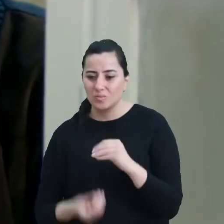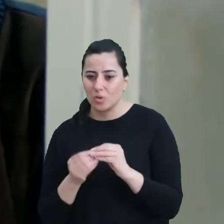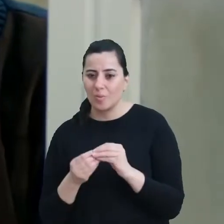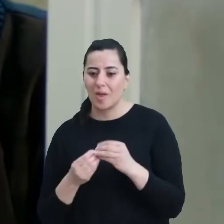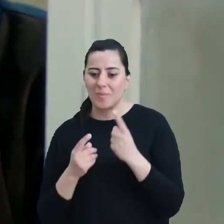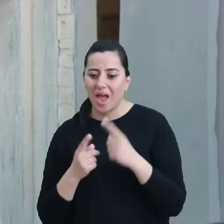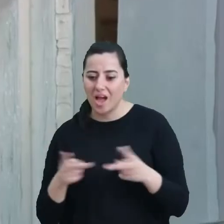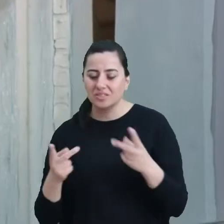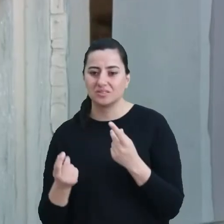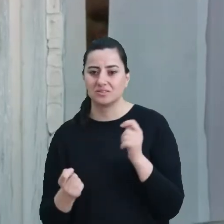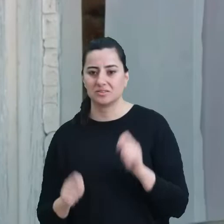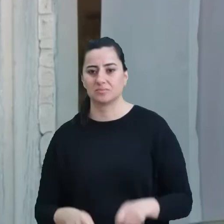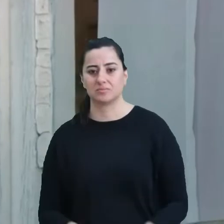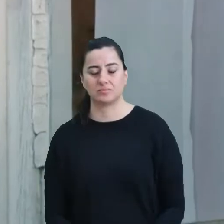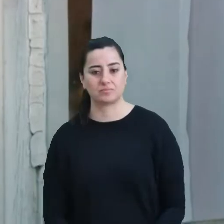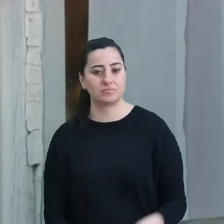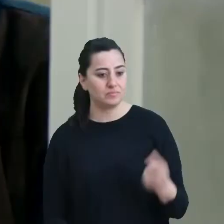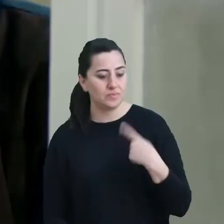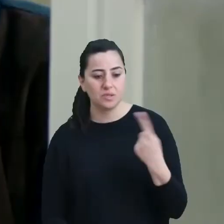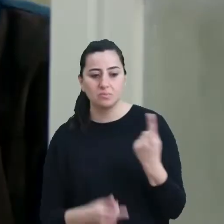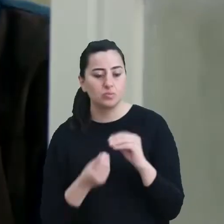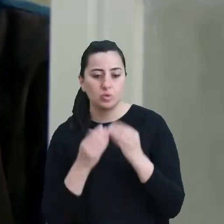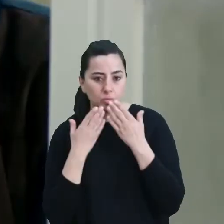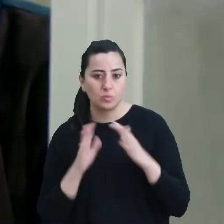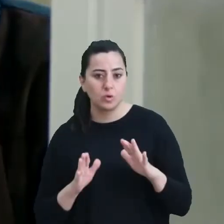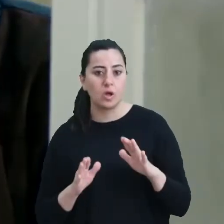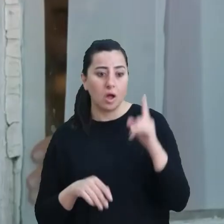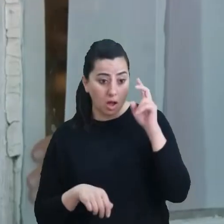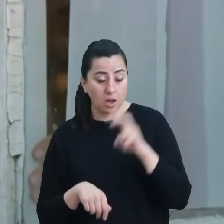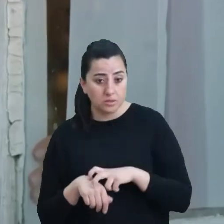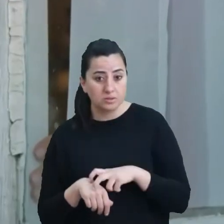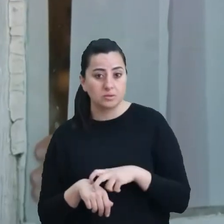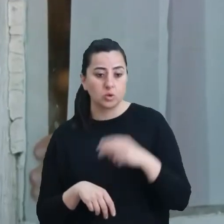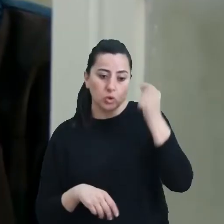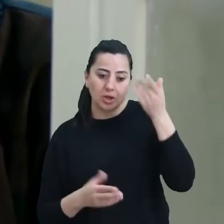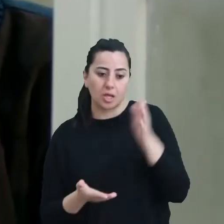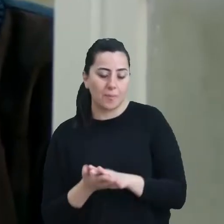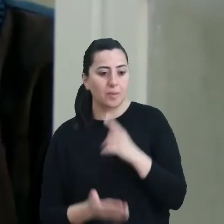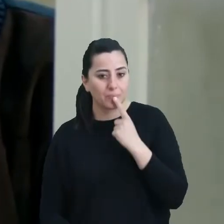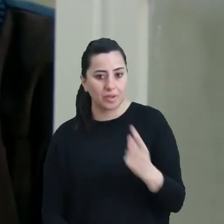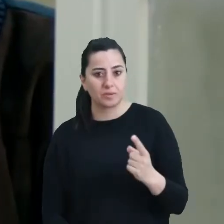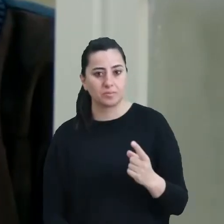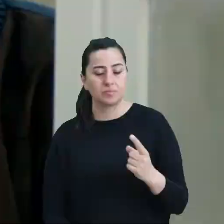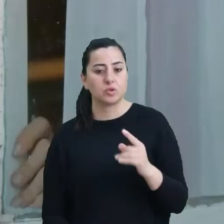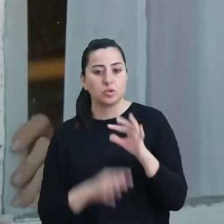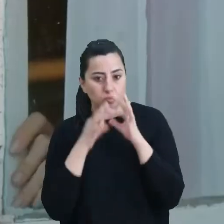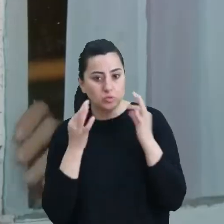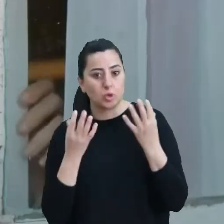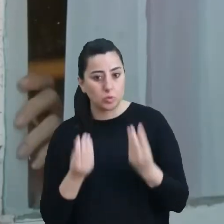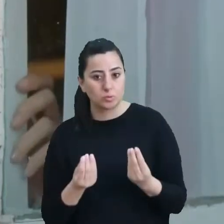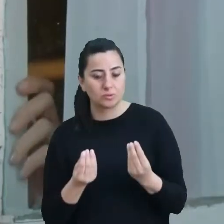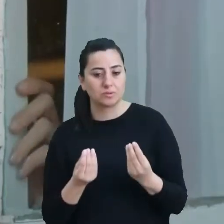meseleyi açıklığa kavuştursadık. Aramızda mesele yok İsmail. Hatırlarsan sana unutalım gitsin demiştim. Müsaade